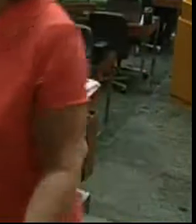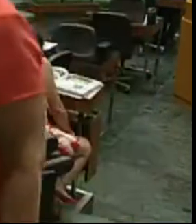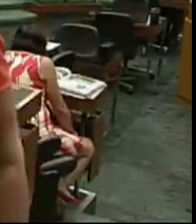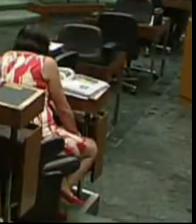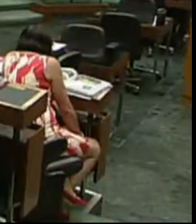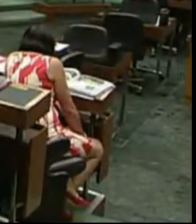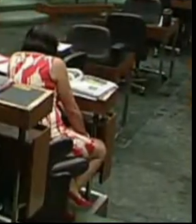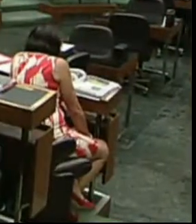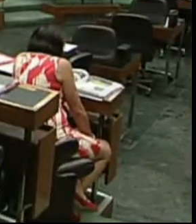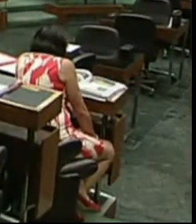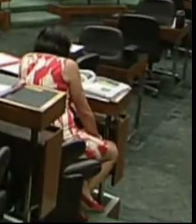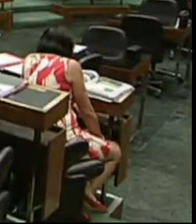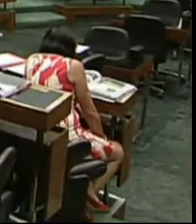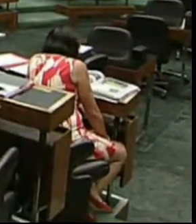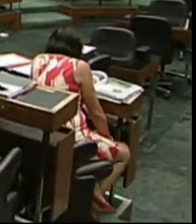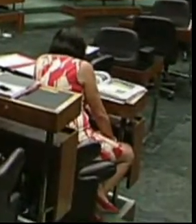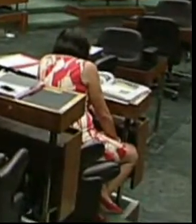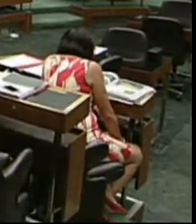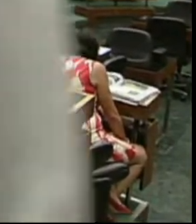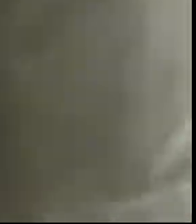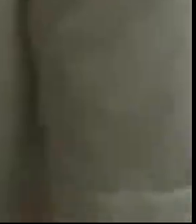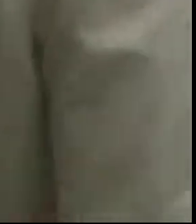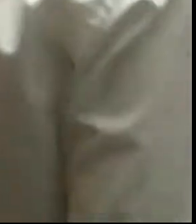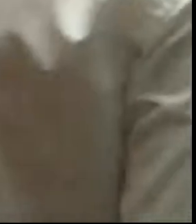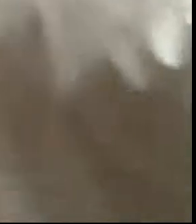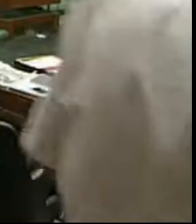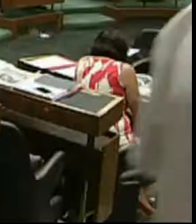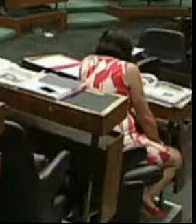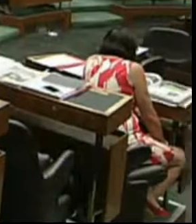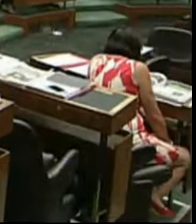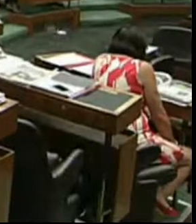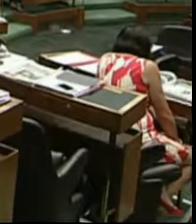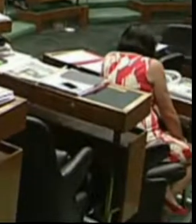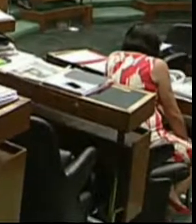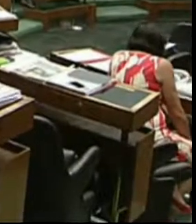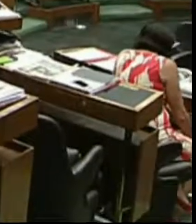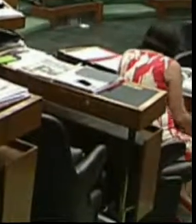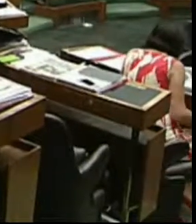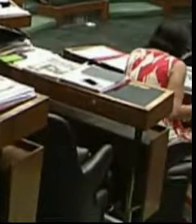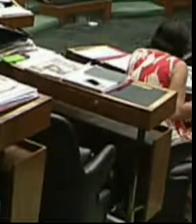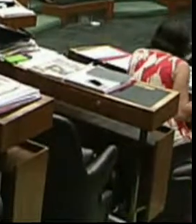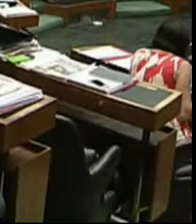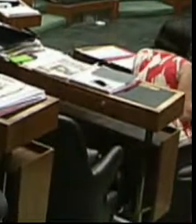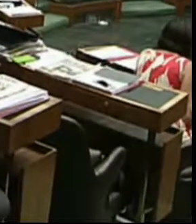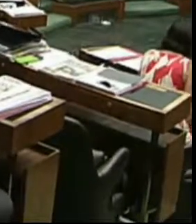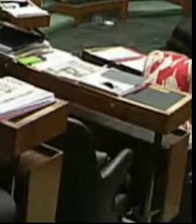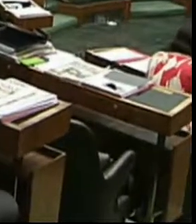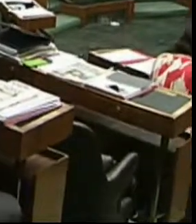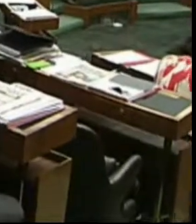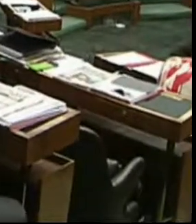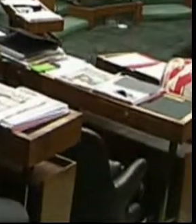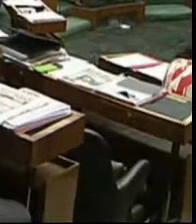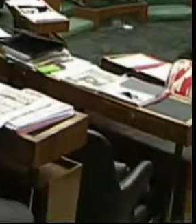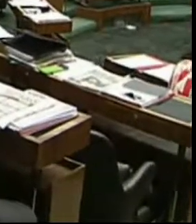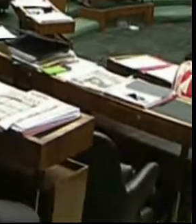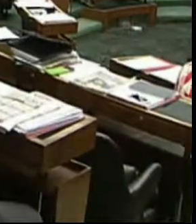entweder 2015, wie von der Opposition gefordert, oder 2016, wofür